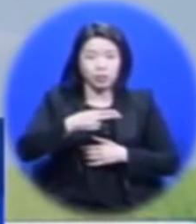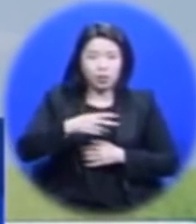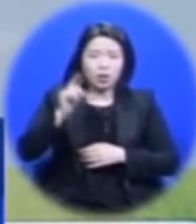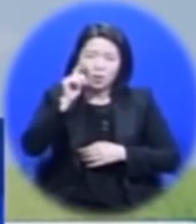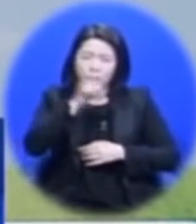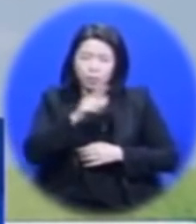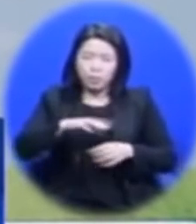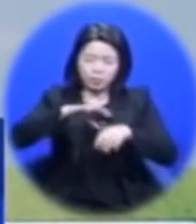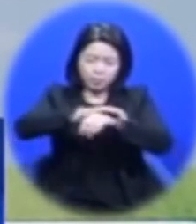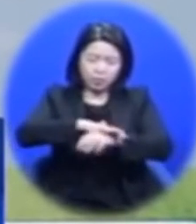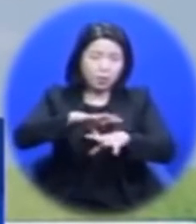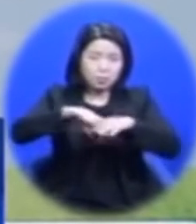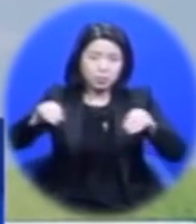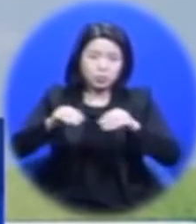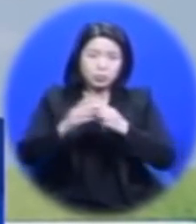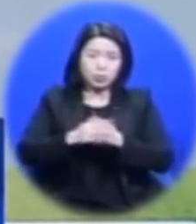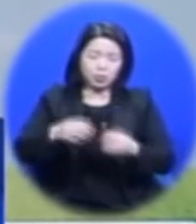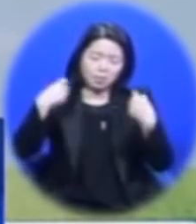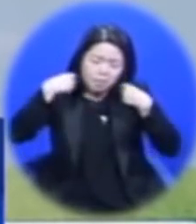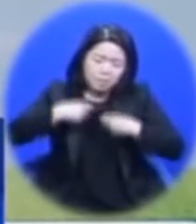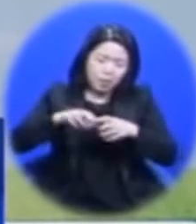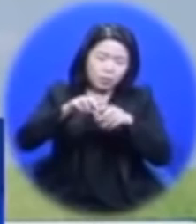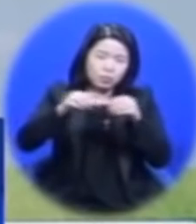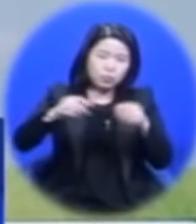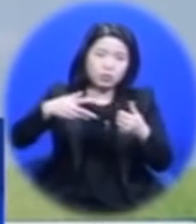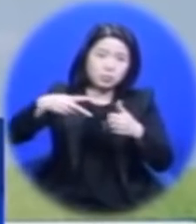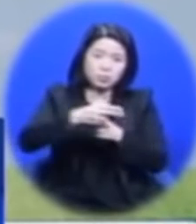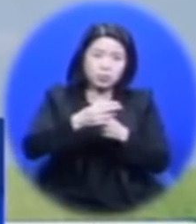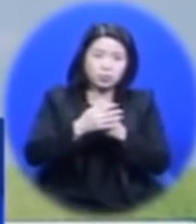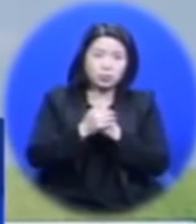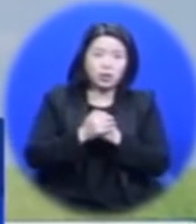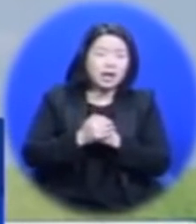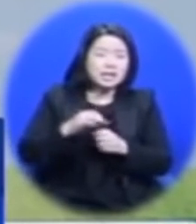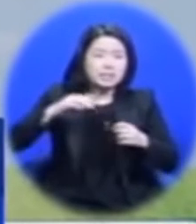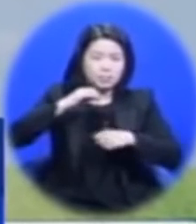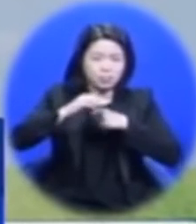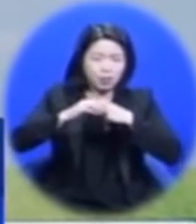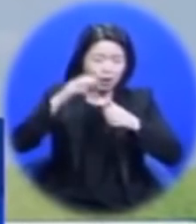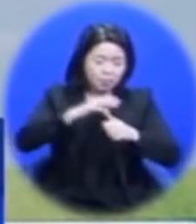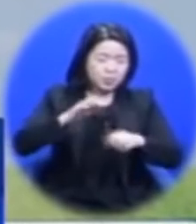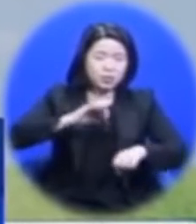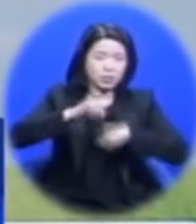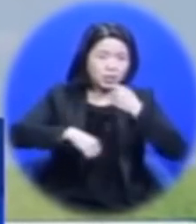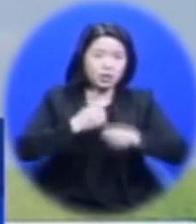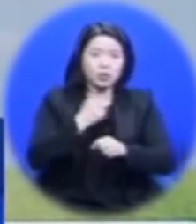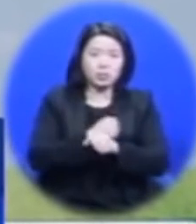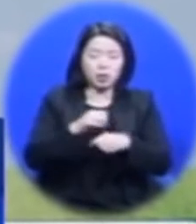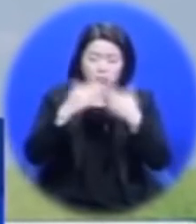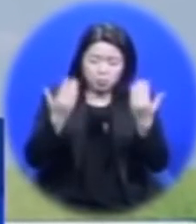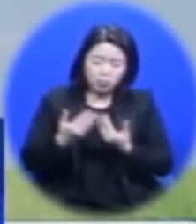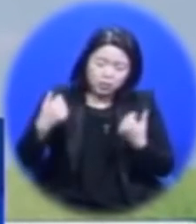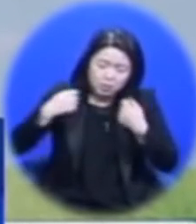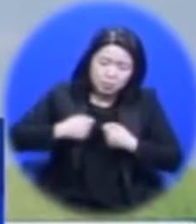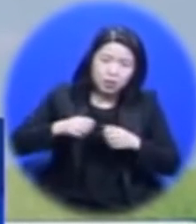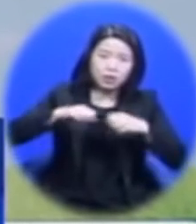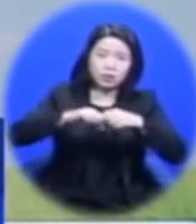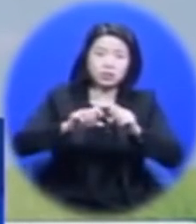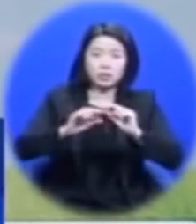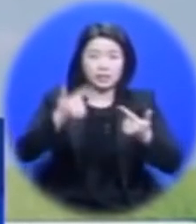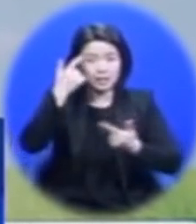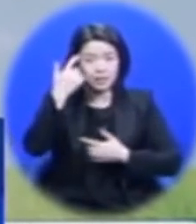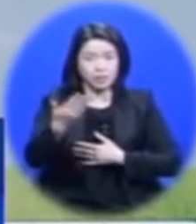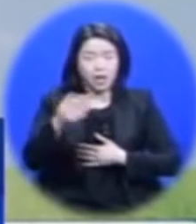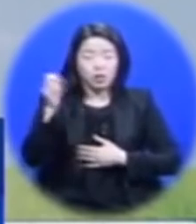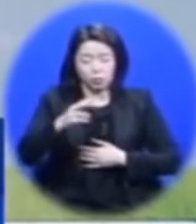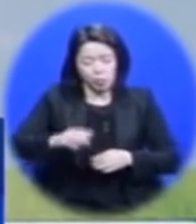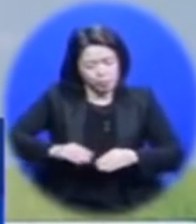풀어주며 멍에의 줄을 끌어주며 압제당하는 자를 자유하게 하며 모든 멍에를 꺾는 것이 아니겠느냐. 또